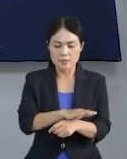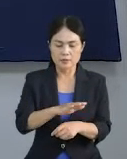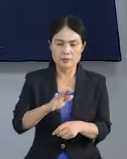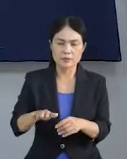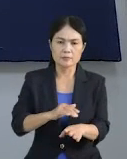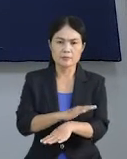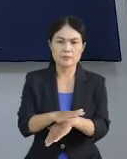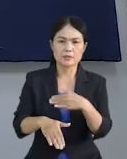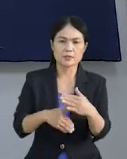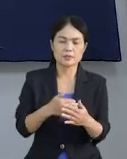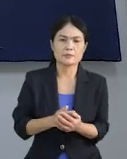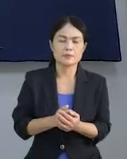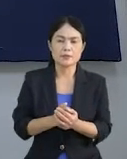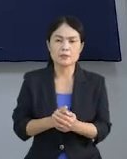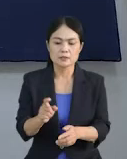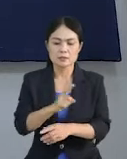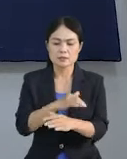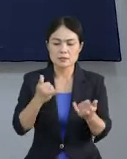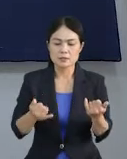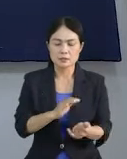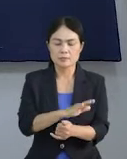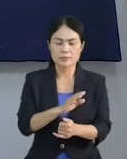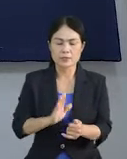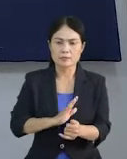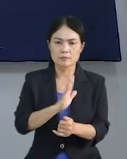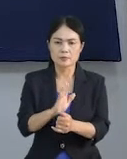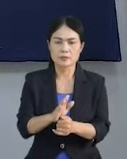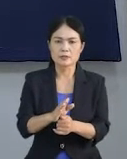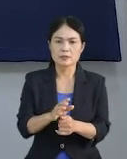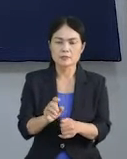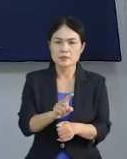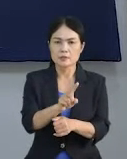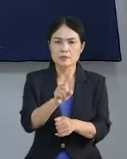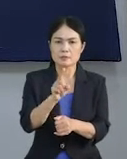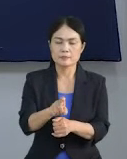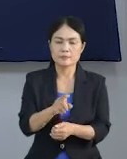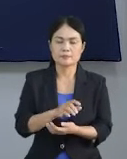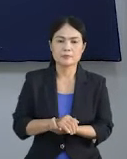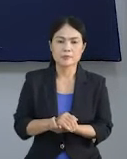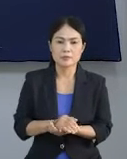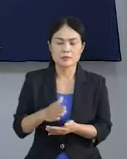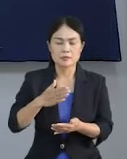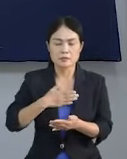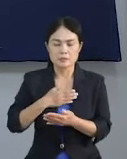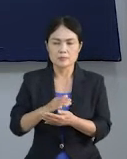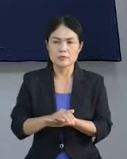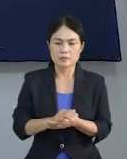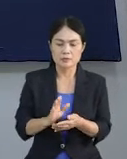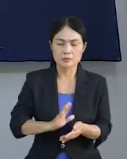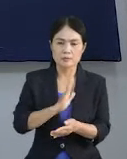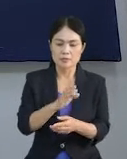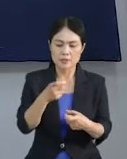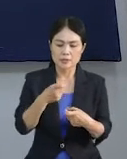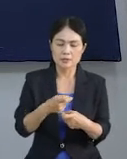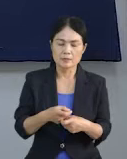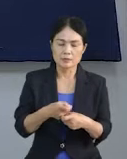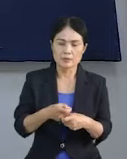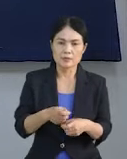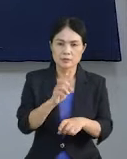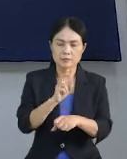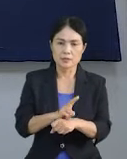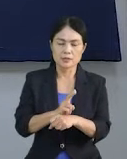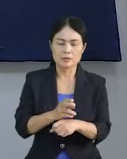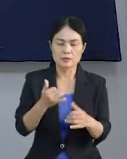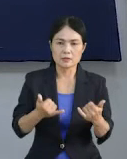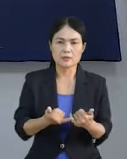cùng cùng chân năng khai cùng cùng chân năng. Sự sẽ con tặng ở khnề, ta con tặng ở khnề nên thân này sắp sắp bài chia được tế. Chà nè, cứ sống